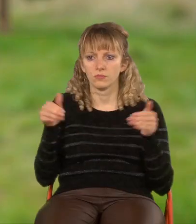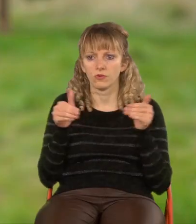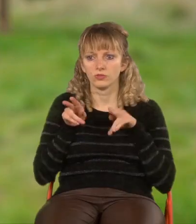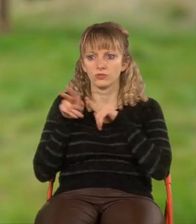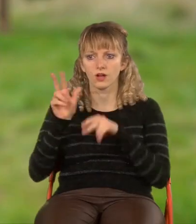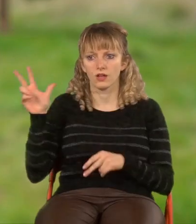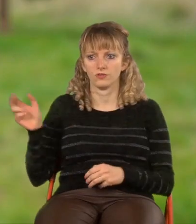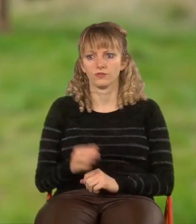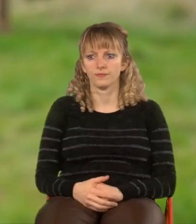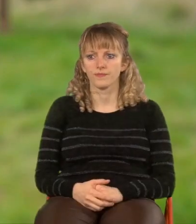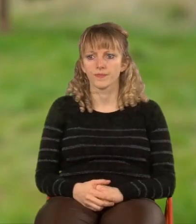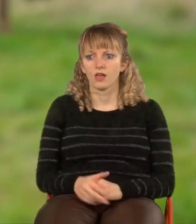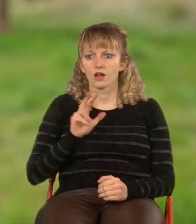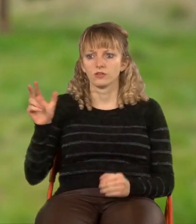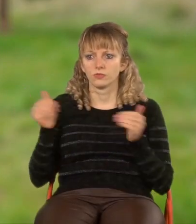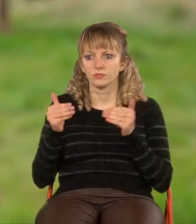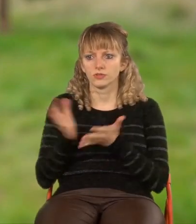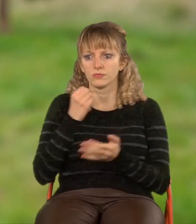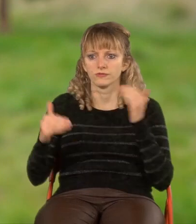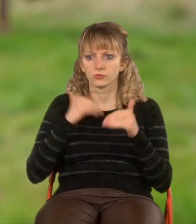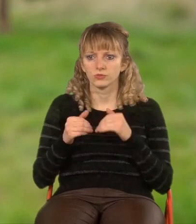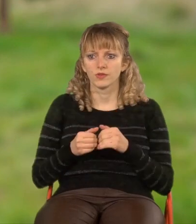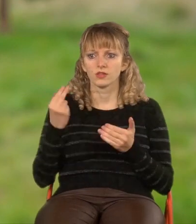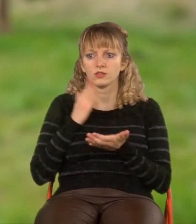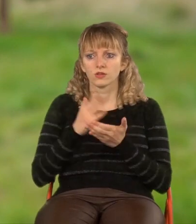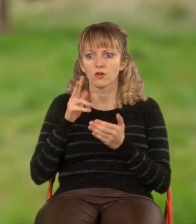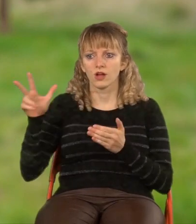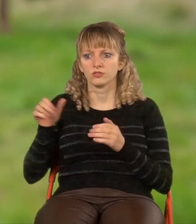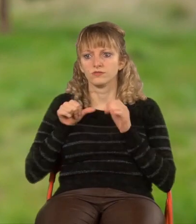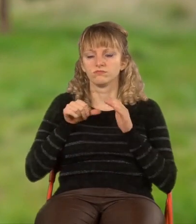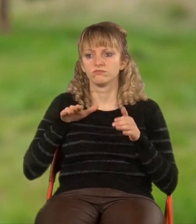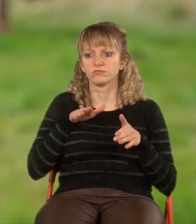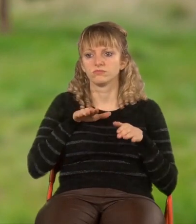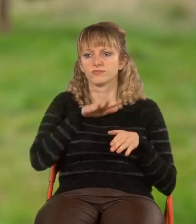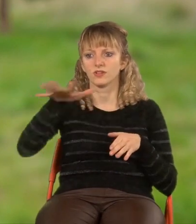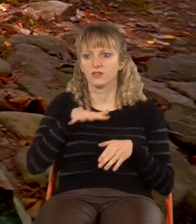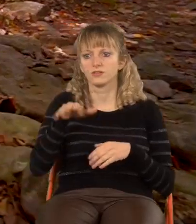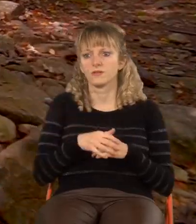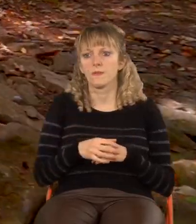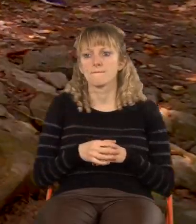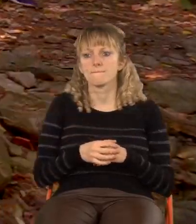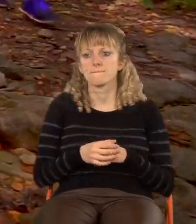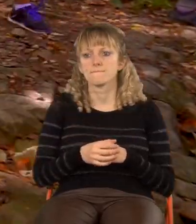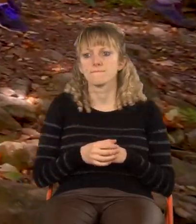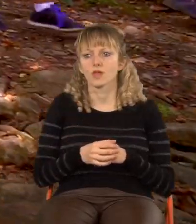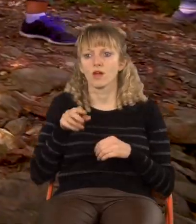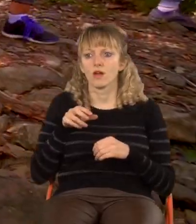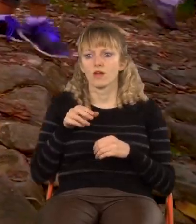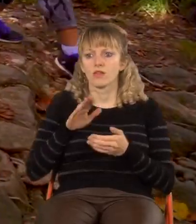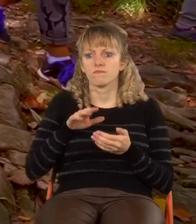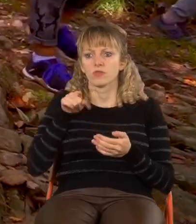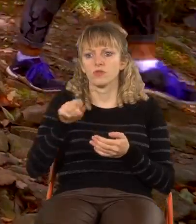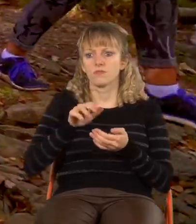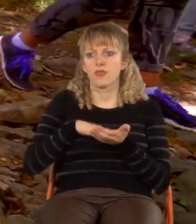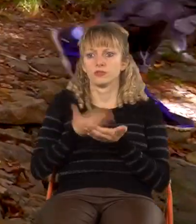W wycieczkach pieszych z ATON-em może uczestniczyć każdy. Każdego możemy zabrać w góry i nie tylko, w każdy